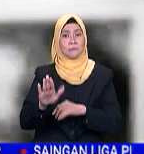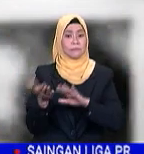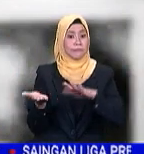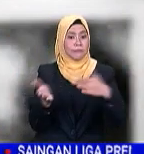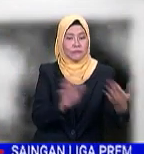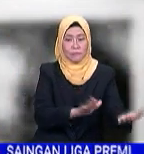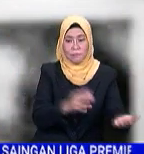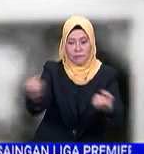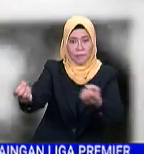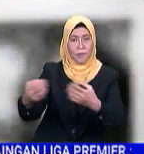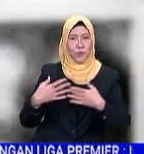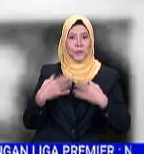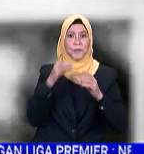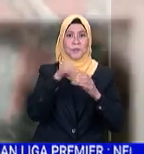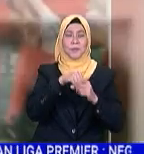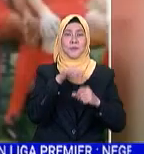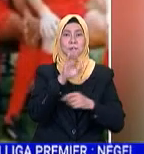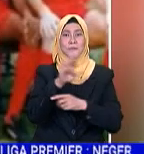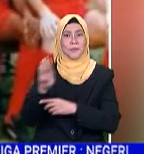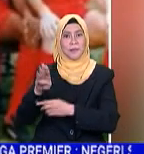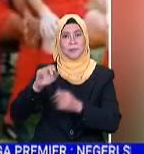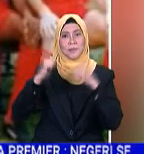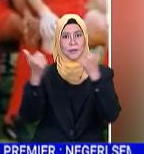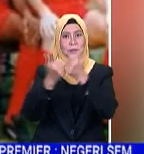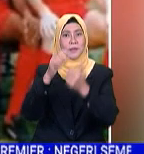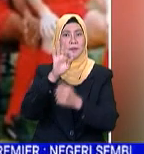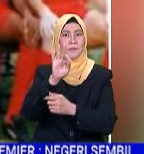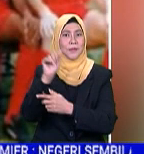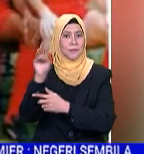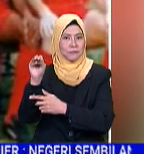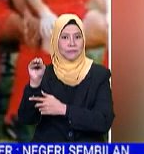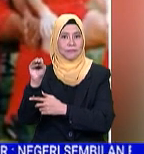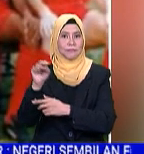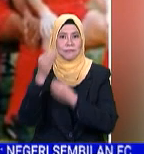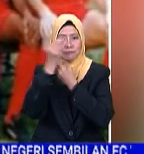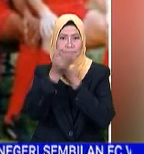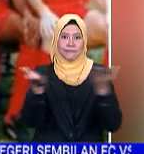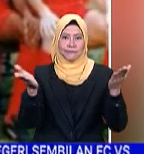pemergian mendiang dimaklumkan menerusi laman Facebook Persatuan Bola Sepak Malaysia, FAM.